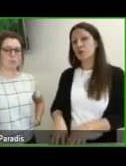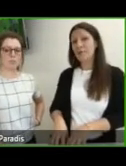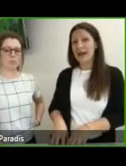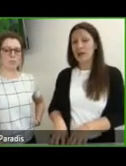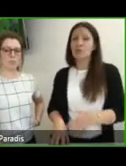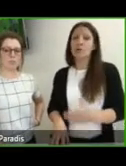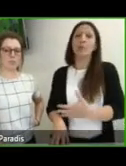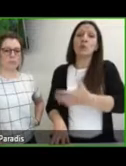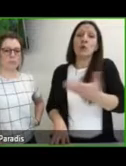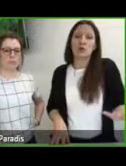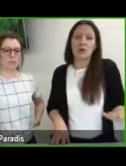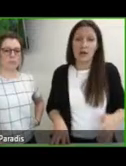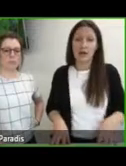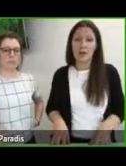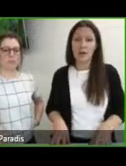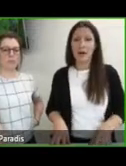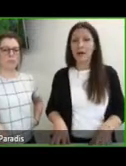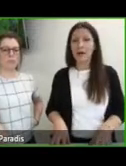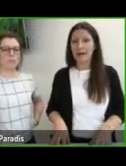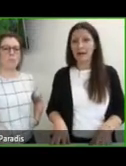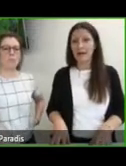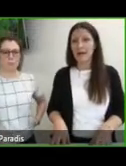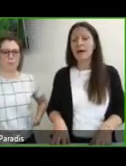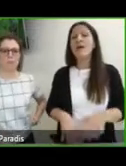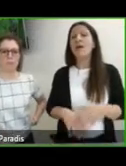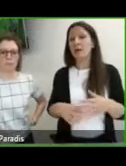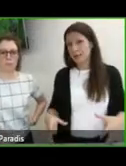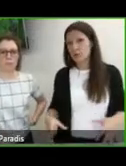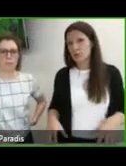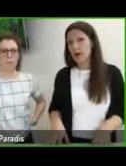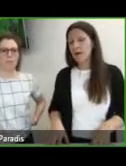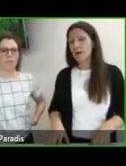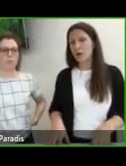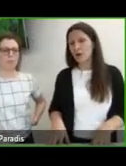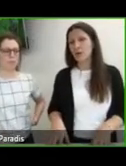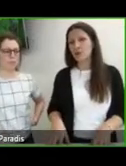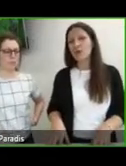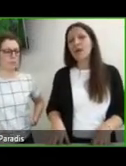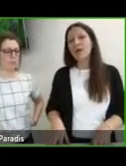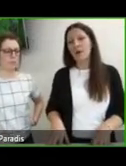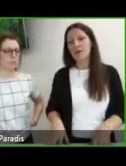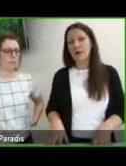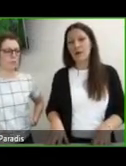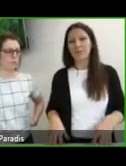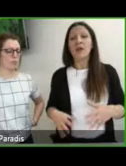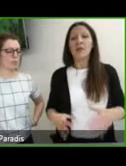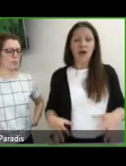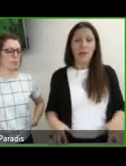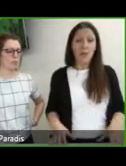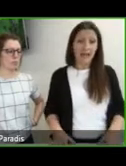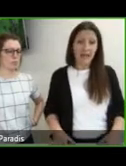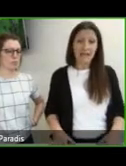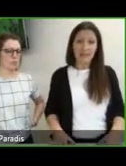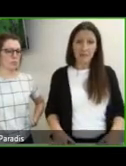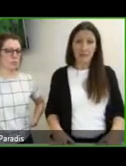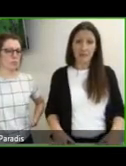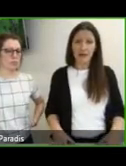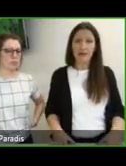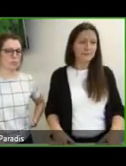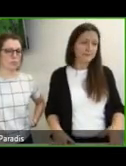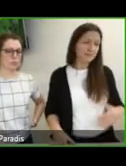aujourd'hui, ben, nous sommes tous, quelque part, créateurs, diffuseurs de contenu. Donc, voilà pour la création